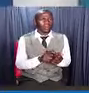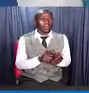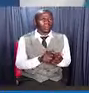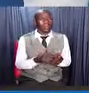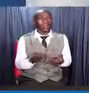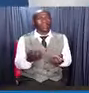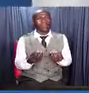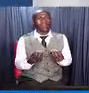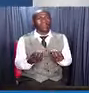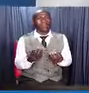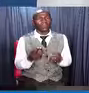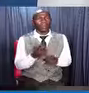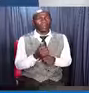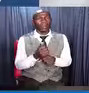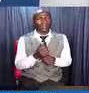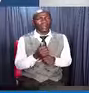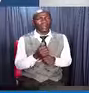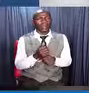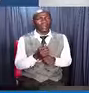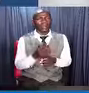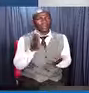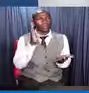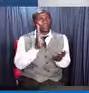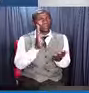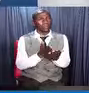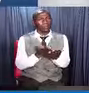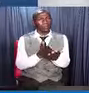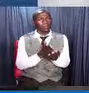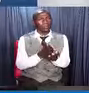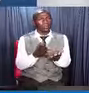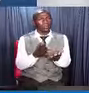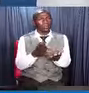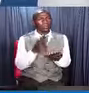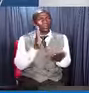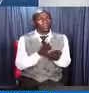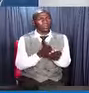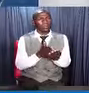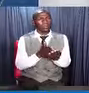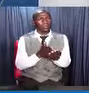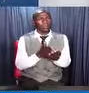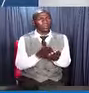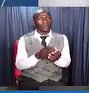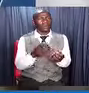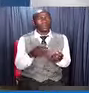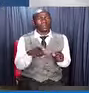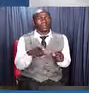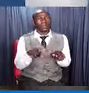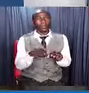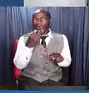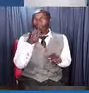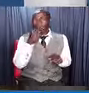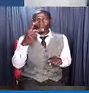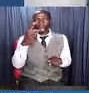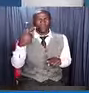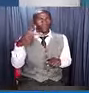Tuzoezwa sima hata ukala muhogo umeshiba unasema sima iko wapi? We always ask for the maize meal even though there is cassava. Hapa kwetu Chonyi. In